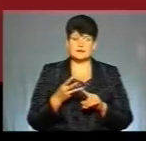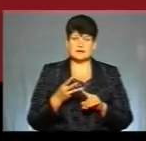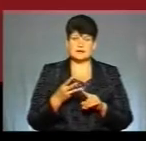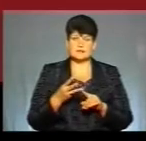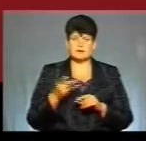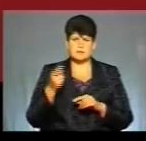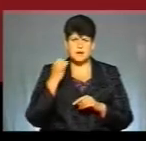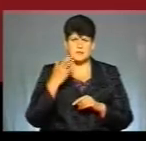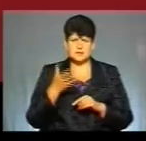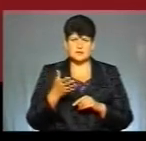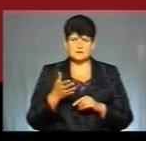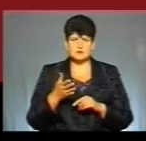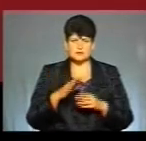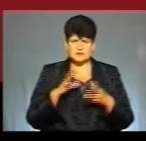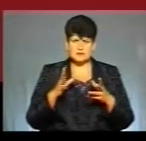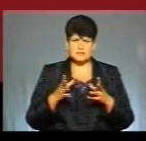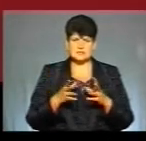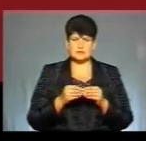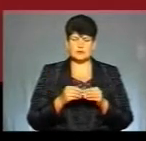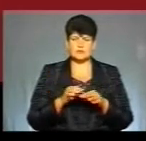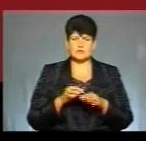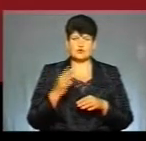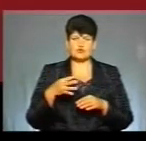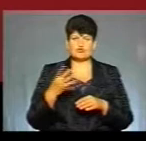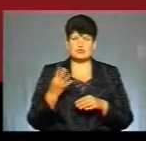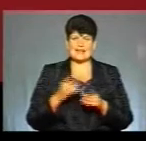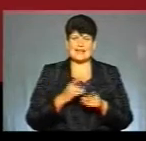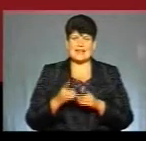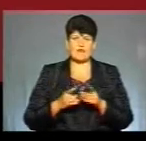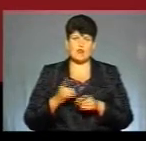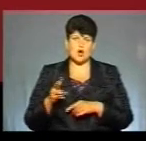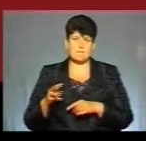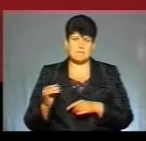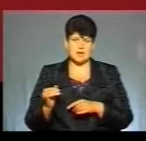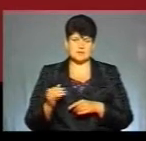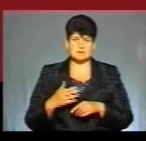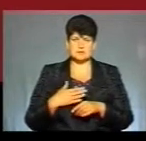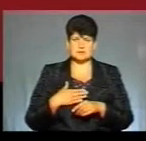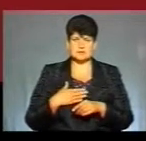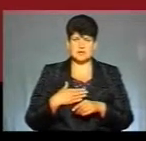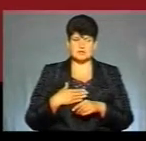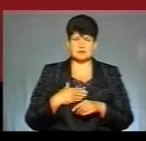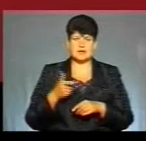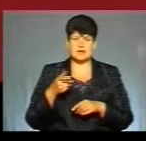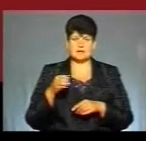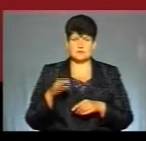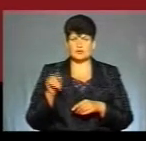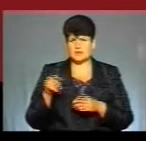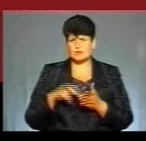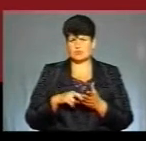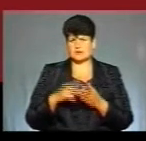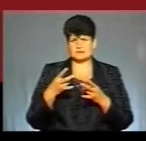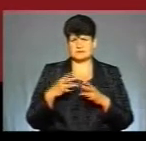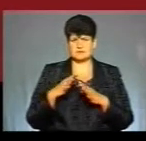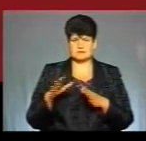ж пам'ятаєте, що ви ж нам загалом провели 144 реформи з нашим сивочолим гетьманом. Так що їм боятися немає